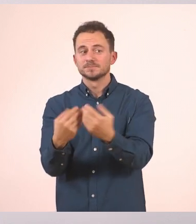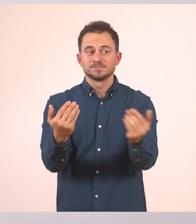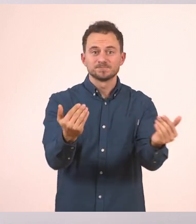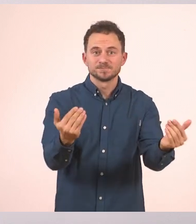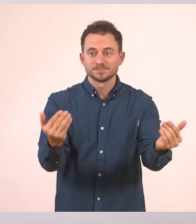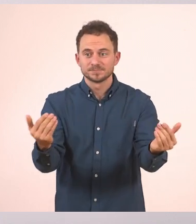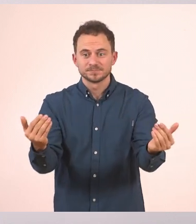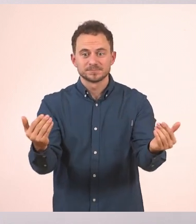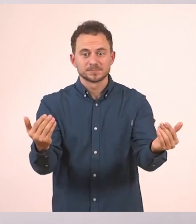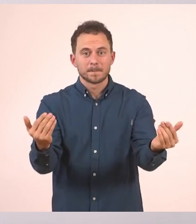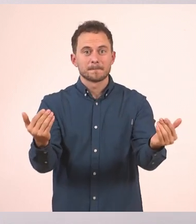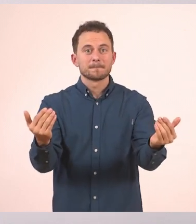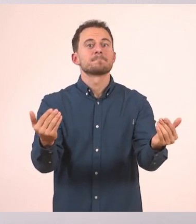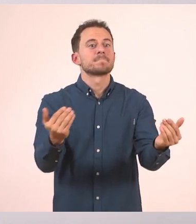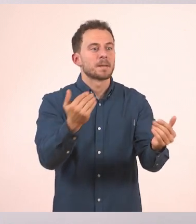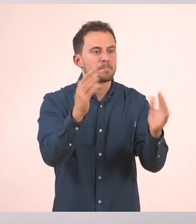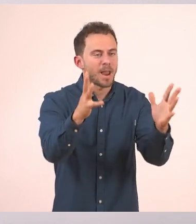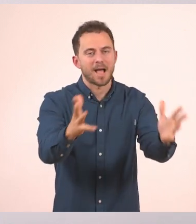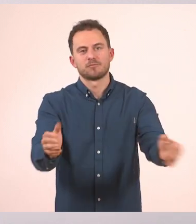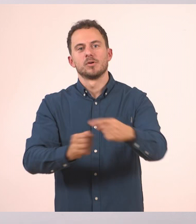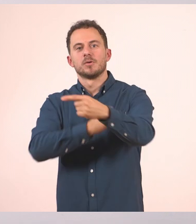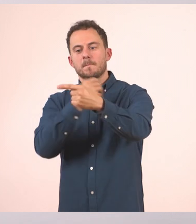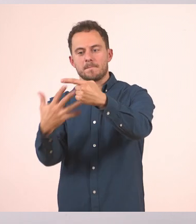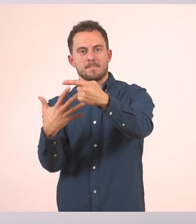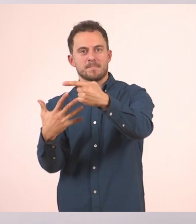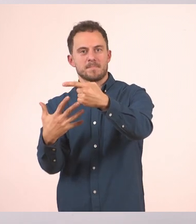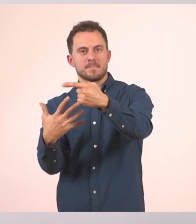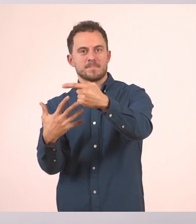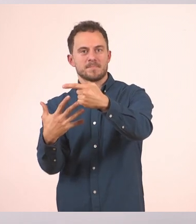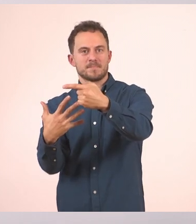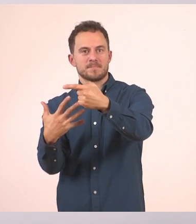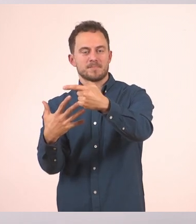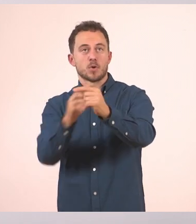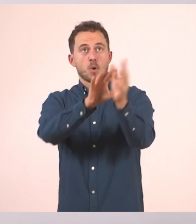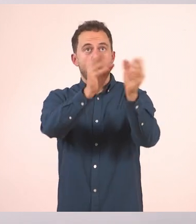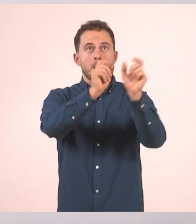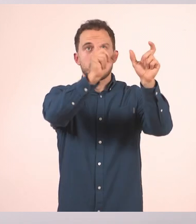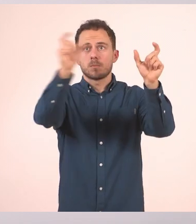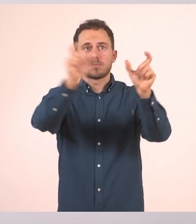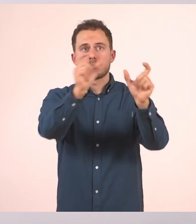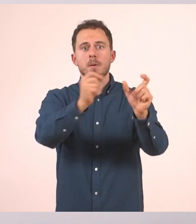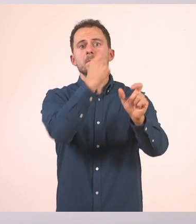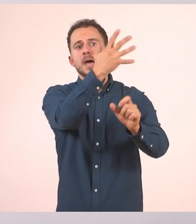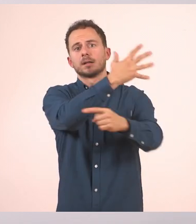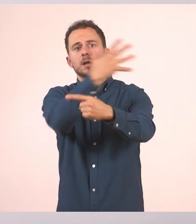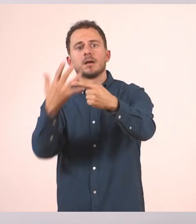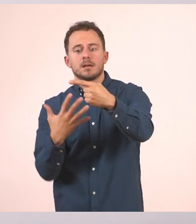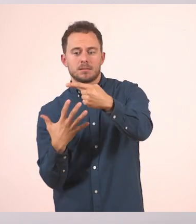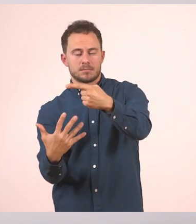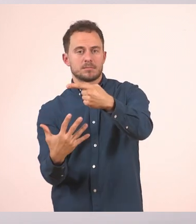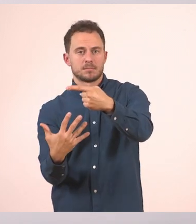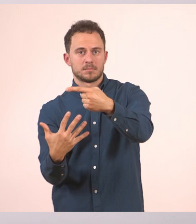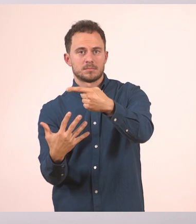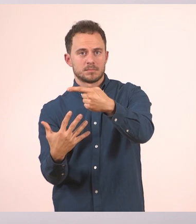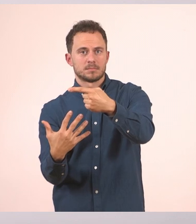Σας ακούω. 5. Πολύ σωστά. 5. Γιατί η ποσότητά μας ήταν